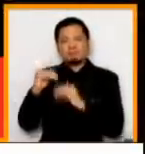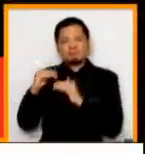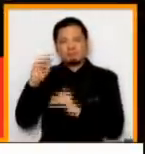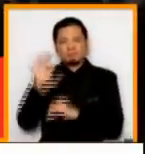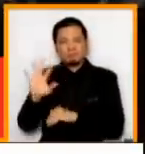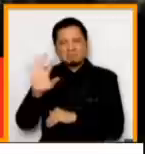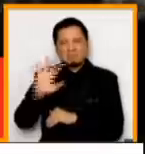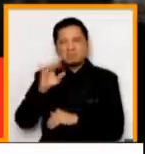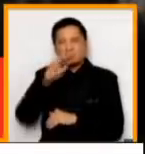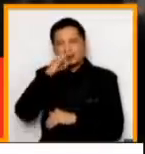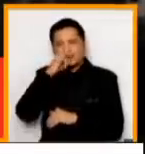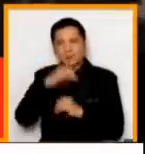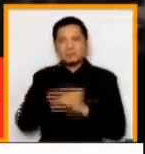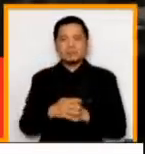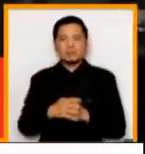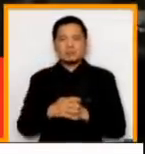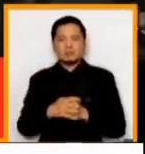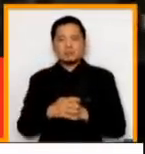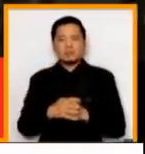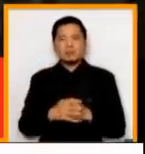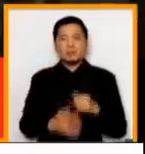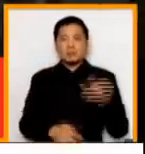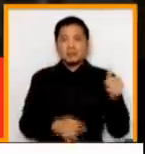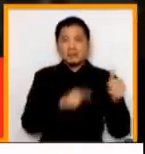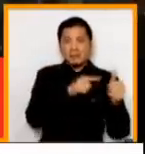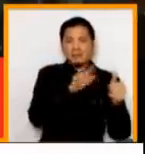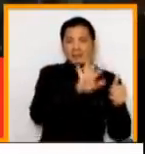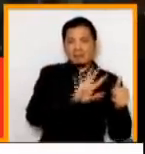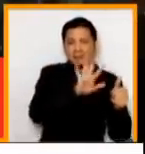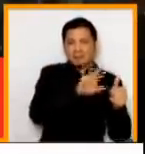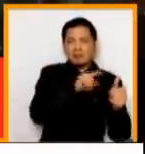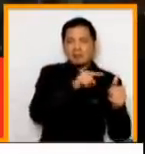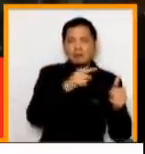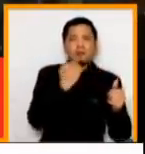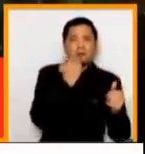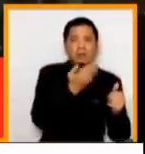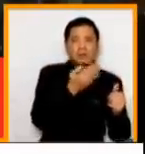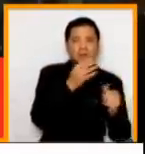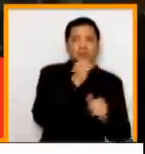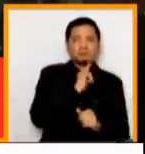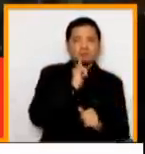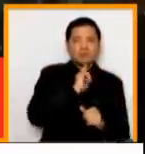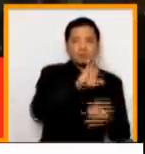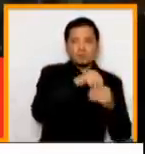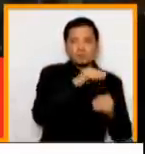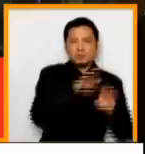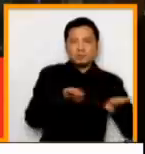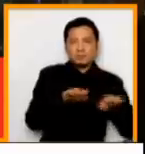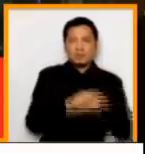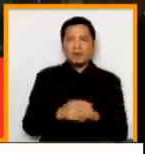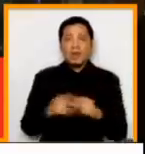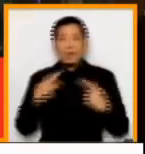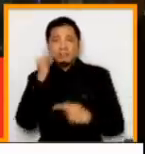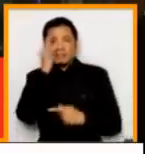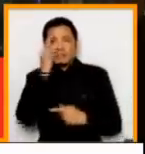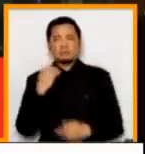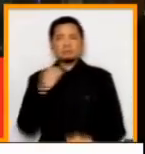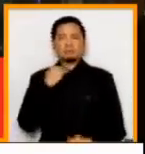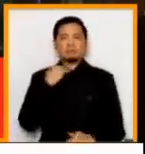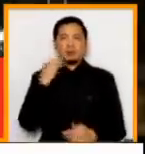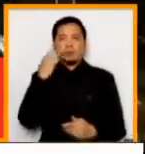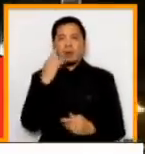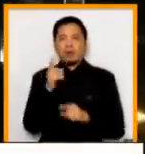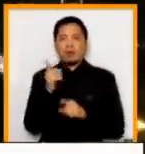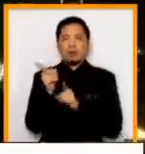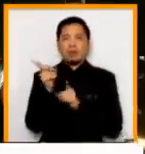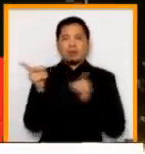10 namang nasawi sa Israel kasama ang 2 bata. May mga Pilipino ring naiipit sa pag-atake ng Israel at nailikas